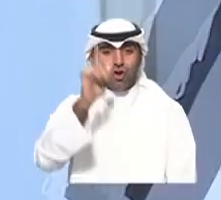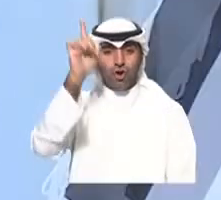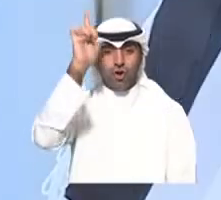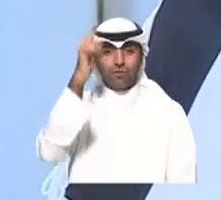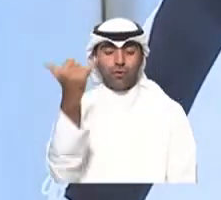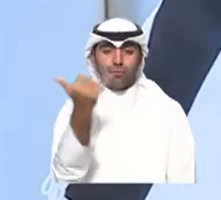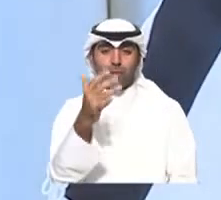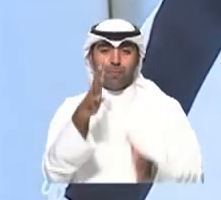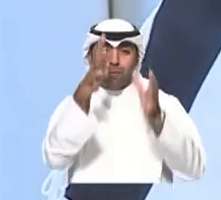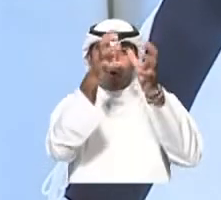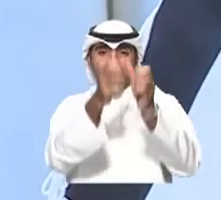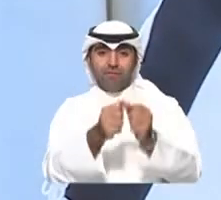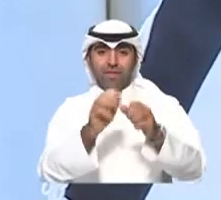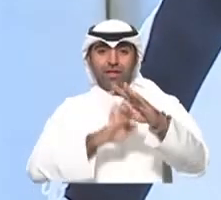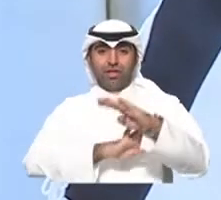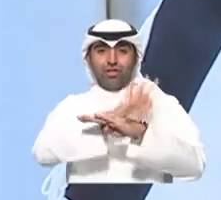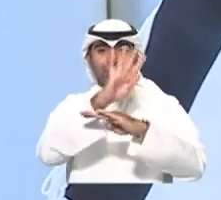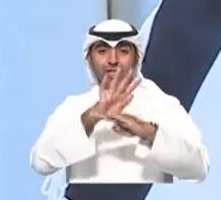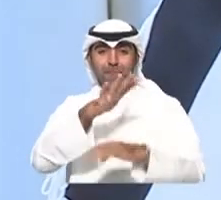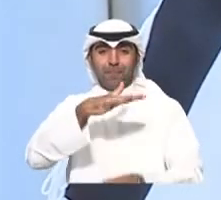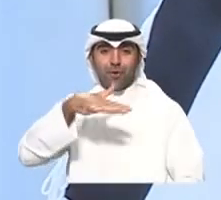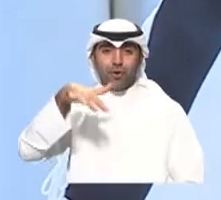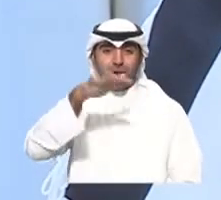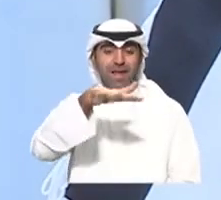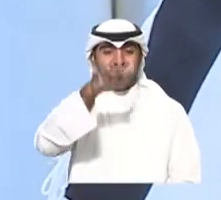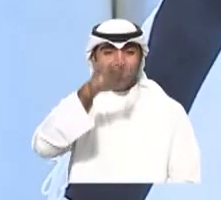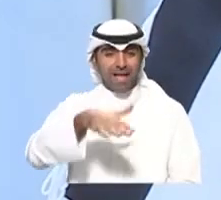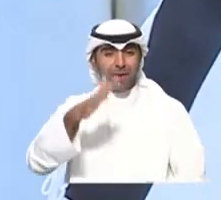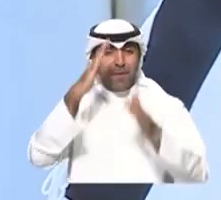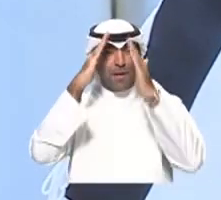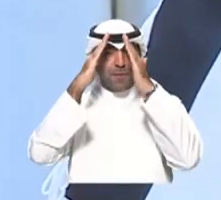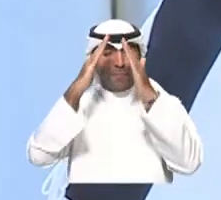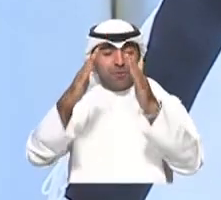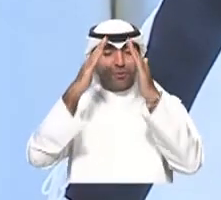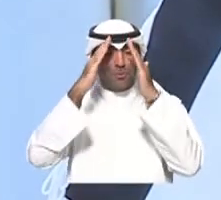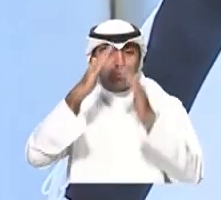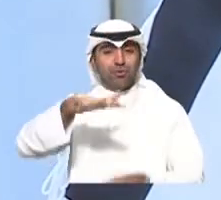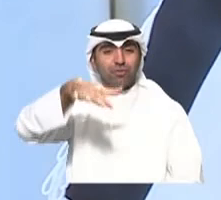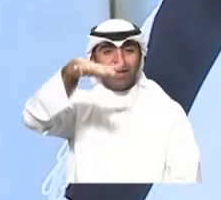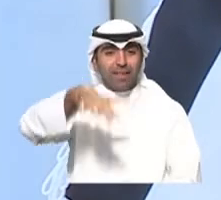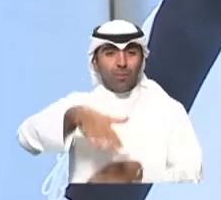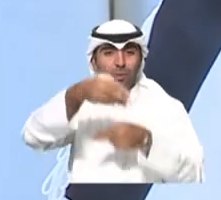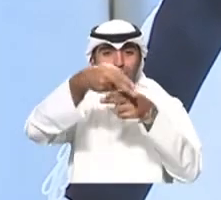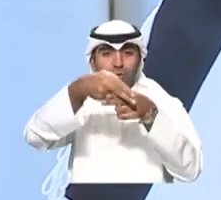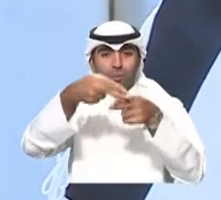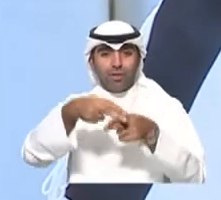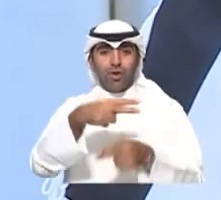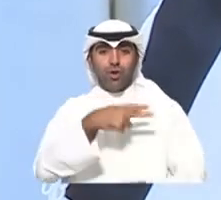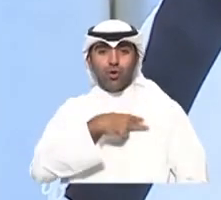المملكة. بمناسبة لأشكر قيادة وحكومة وشعب الكويت